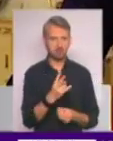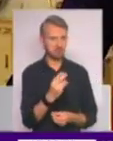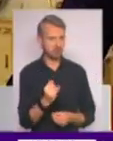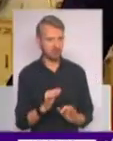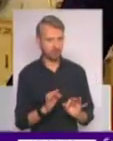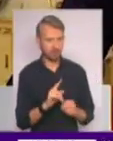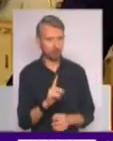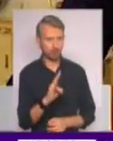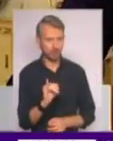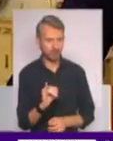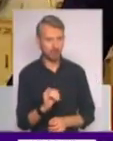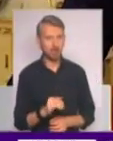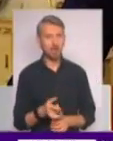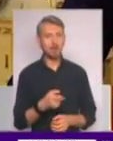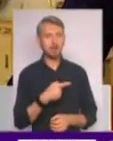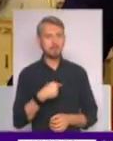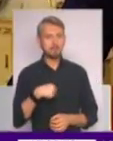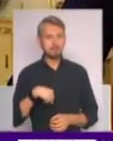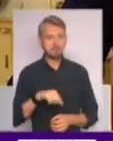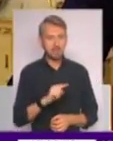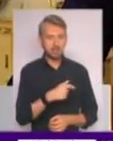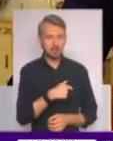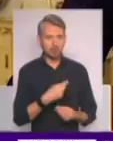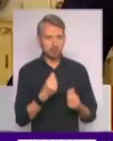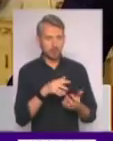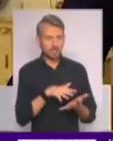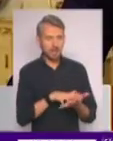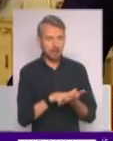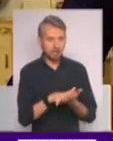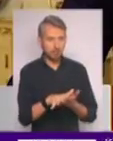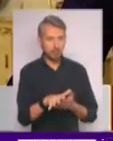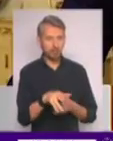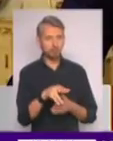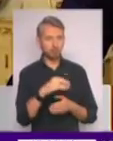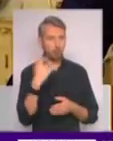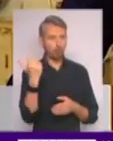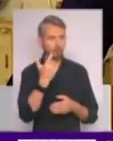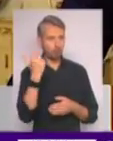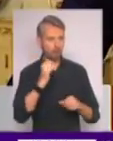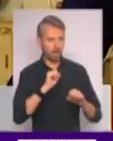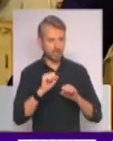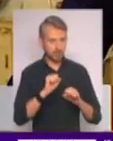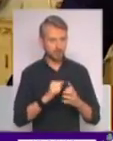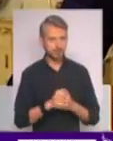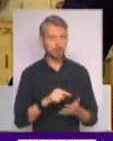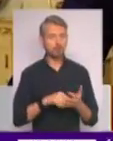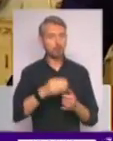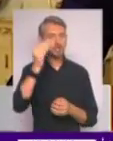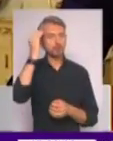ні. Ми його, скажімо так, тратимо по-господарськи. З точки